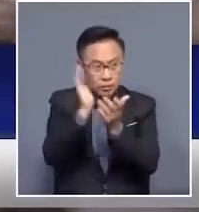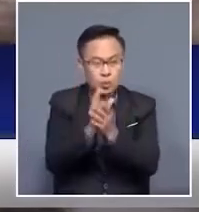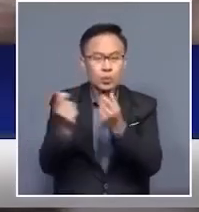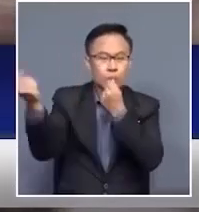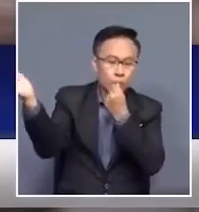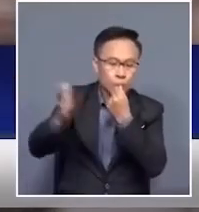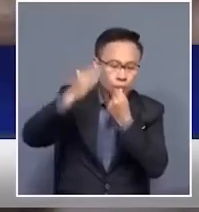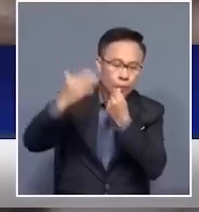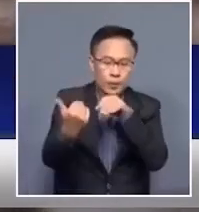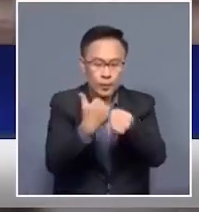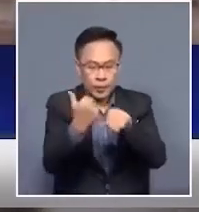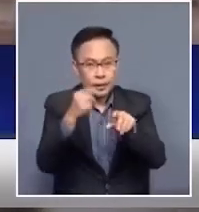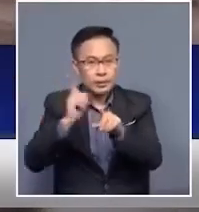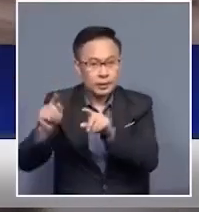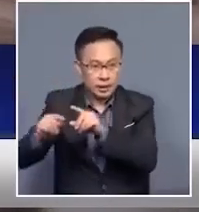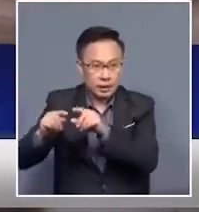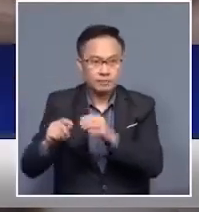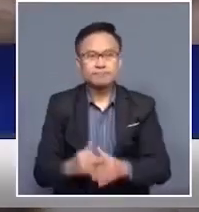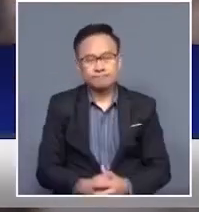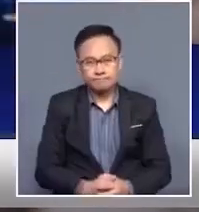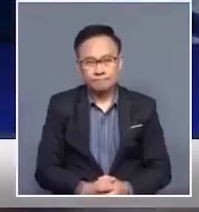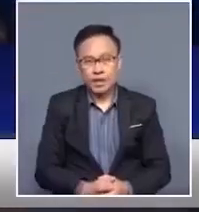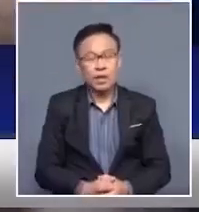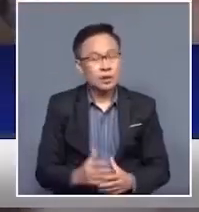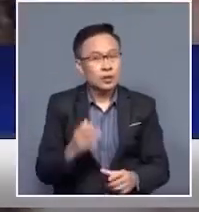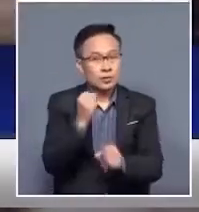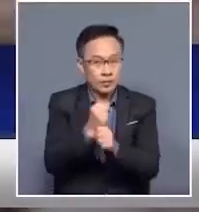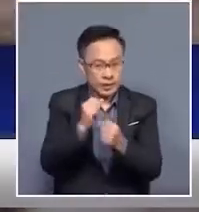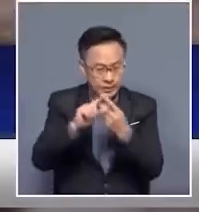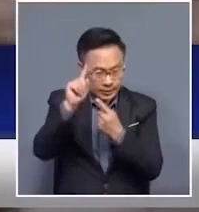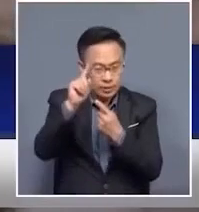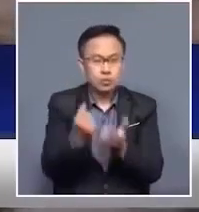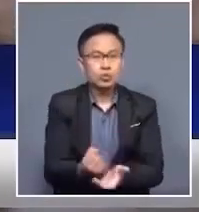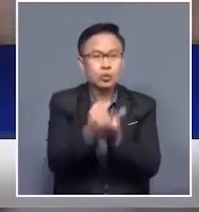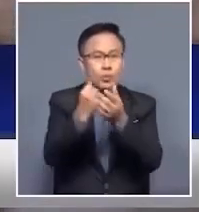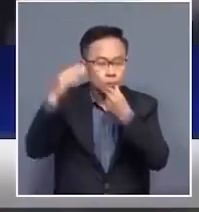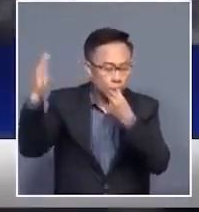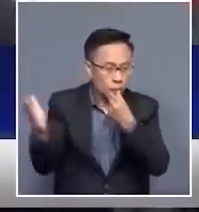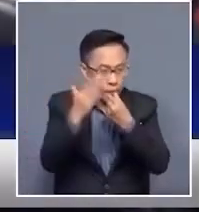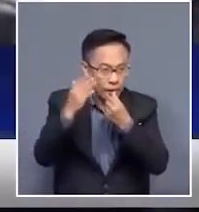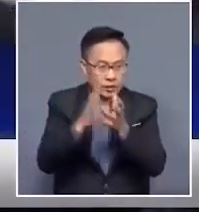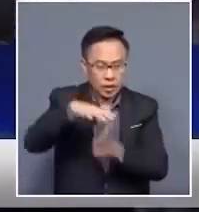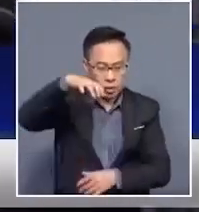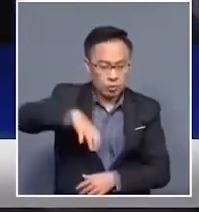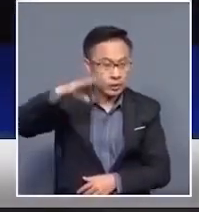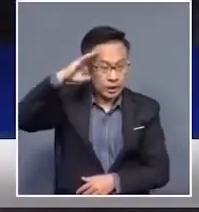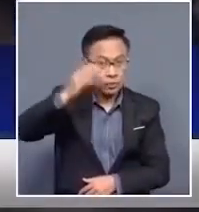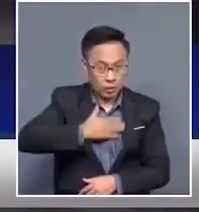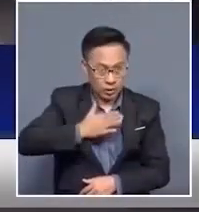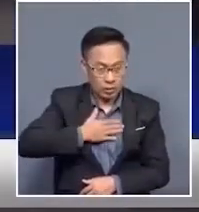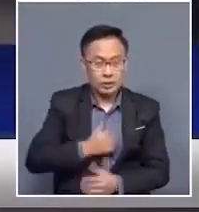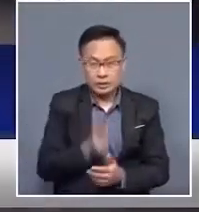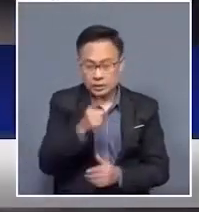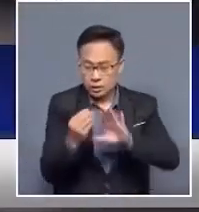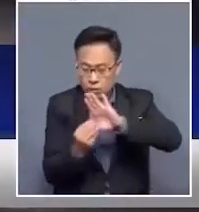ความตรวจในการจราจรจะทำสองข้างก็คืออย่างแรกก็คืออำนวยความสะดวกจราจรในการในพื้นที่หน้าหน่วยของตัวเองเนี่ยคือในกทม.มีพื้นที่หน่ว